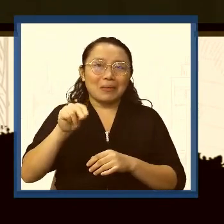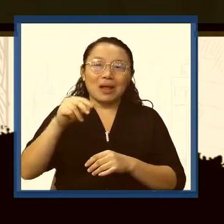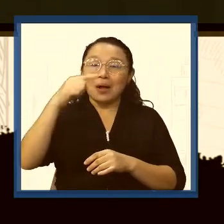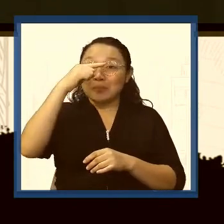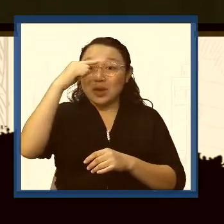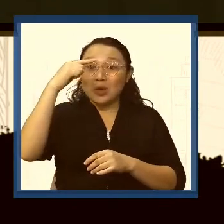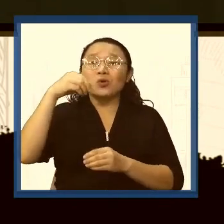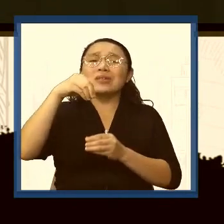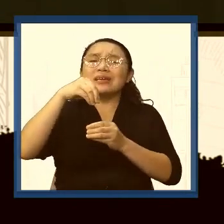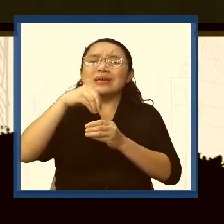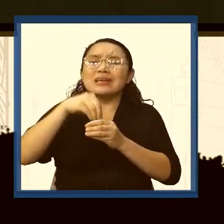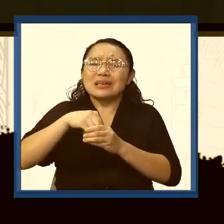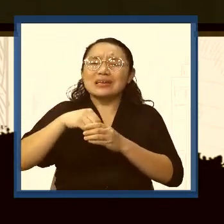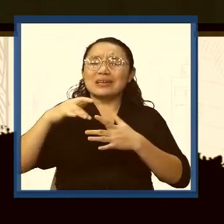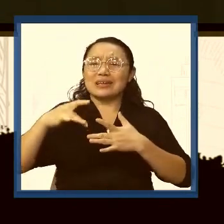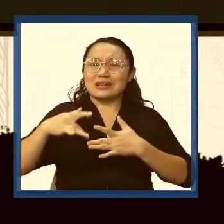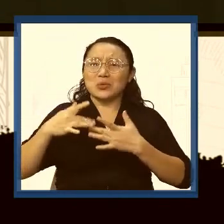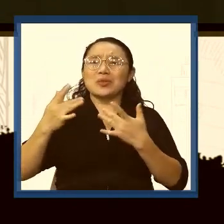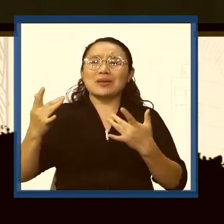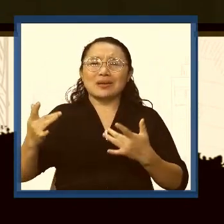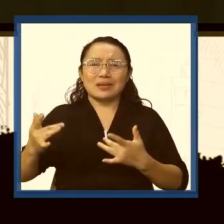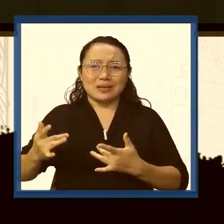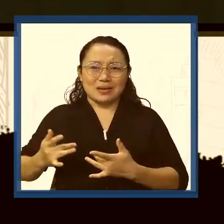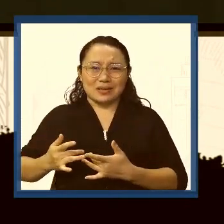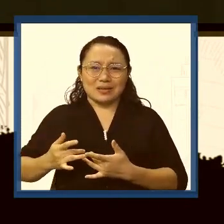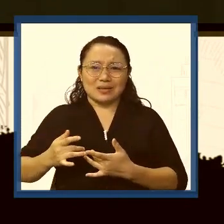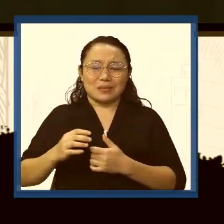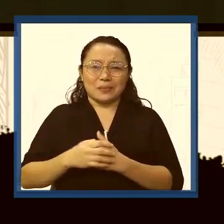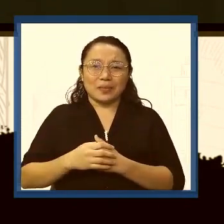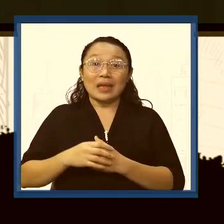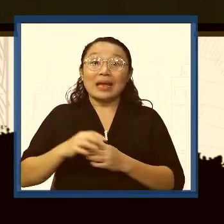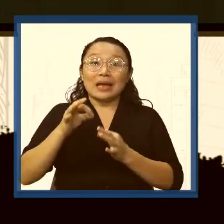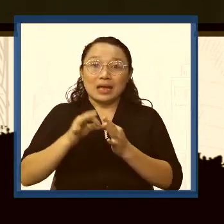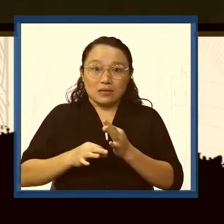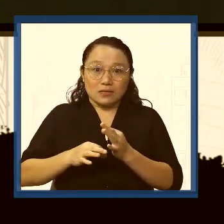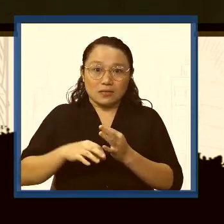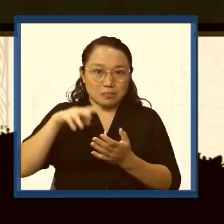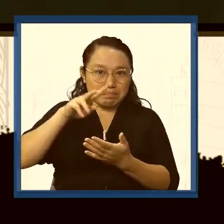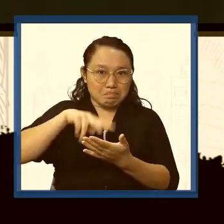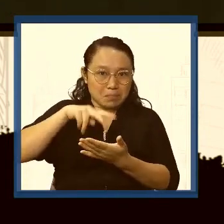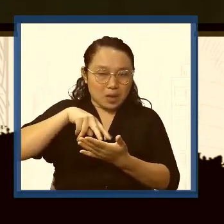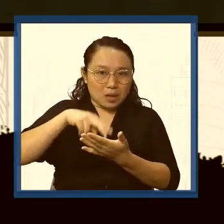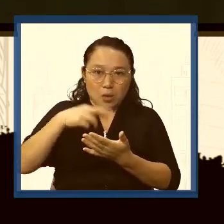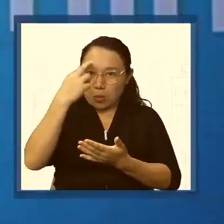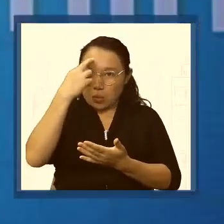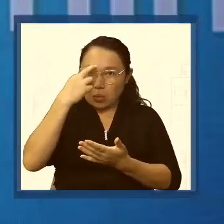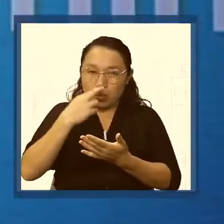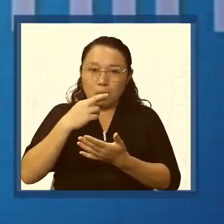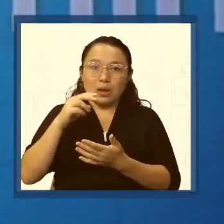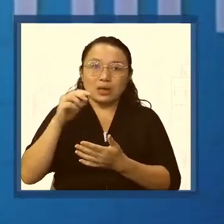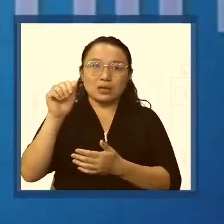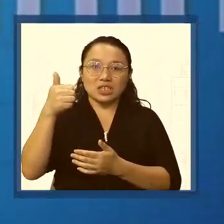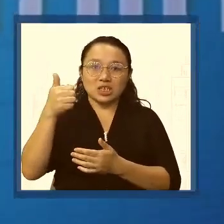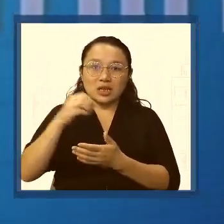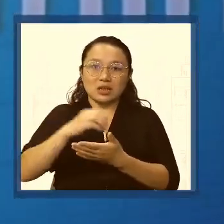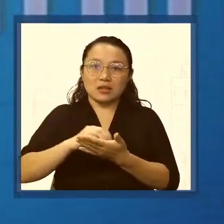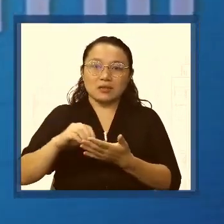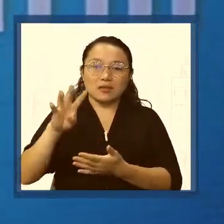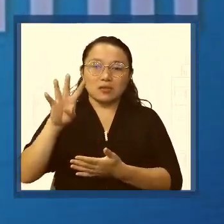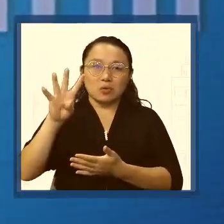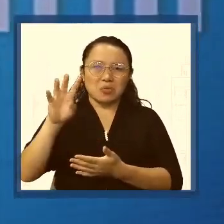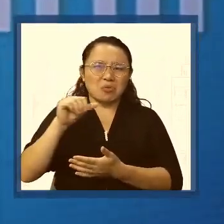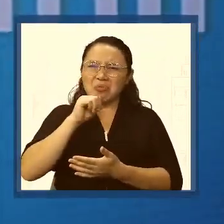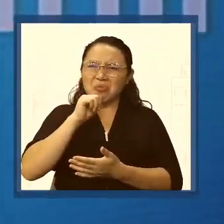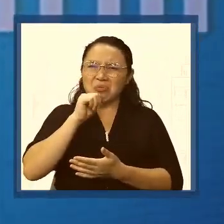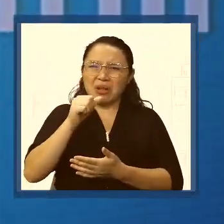sa sulod sa iyang kasing-kasing. Kung imong tan-aon, ang teksto sa Roma 10:4, gi wala ni masabti sa daghang